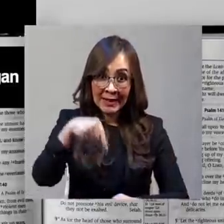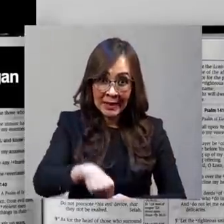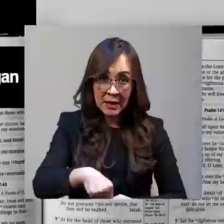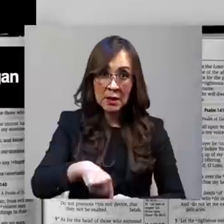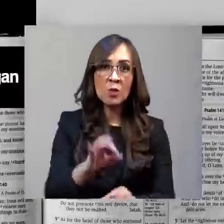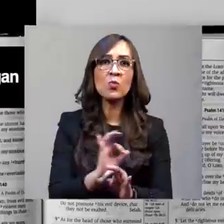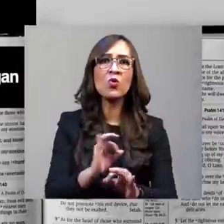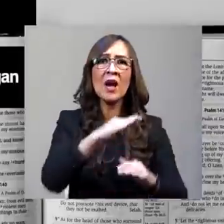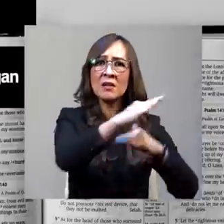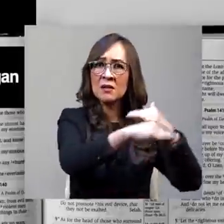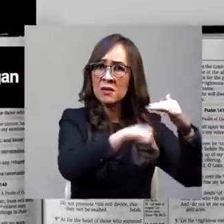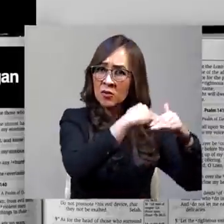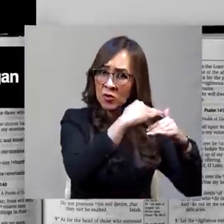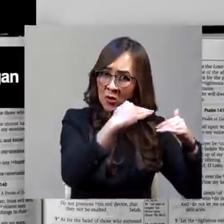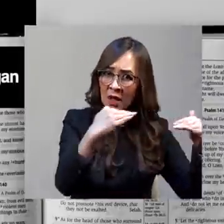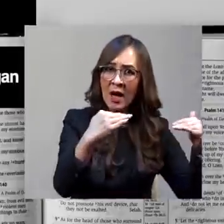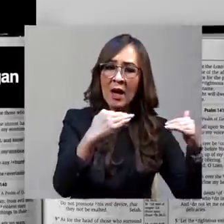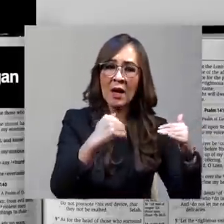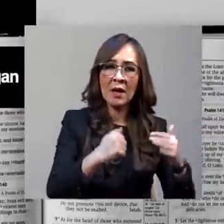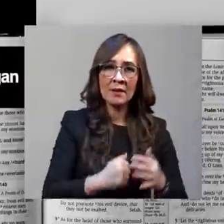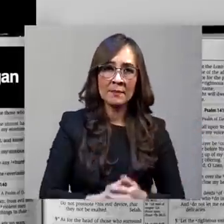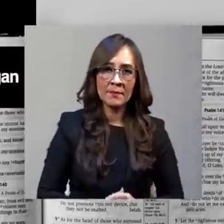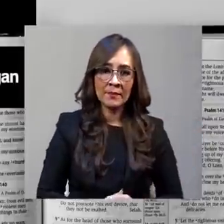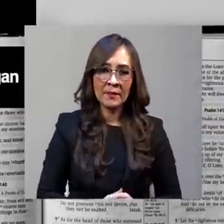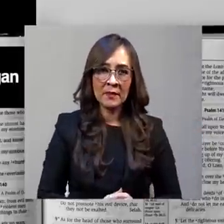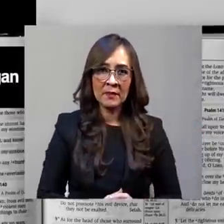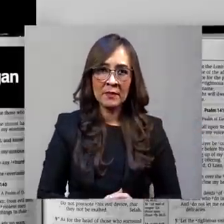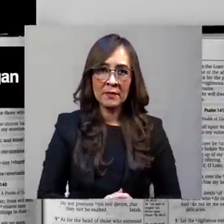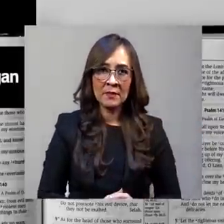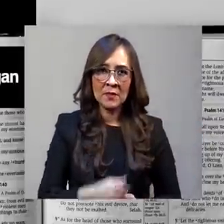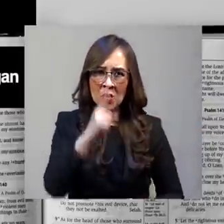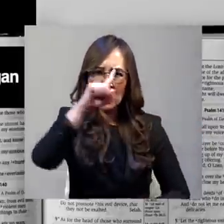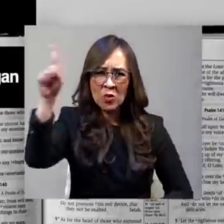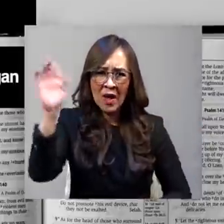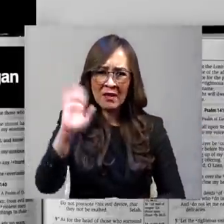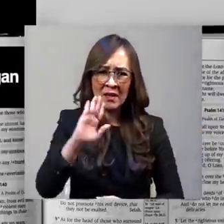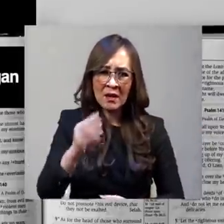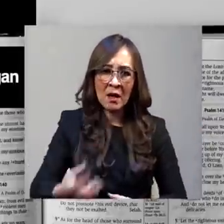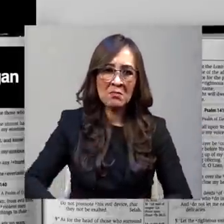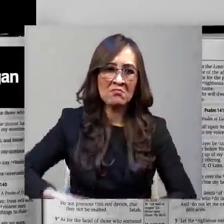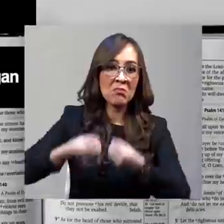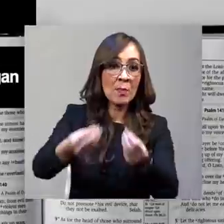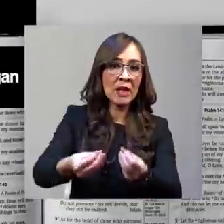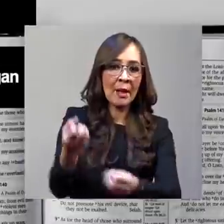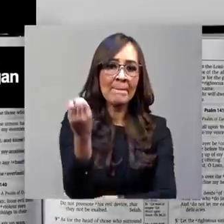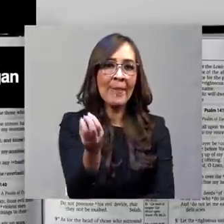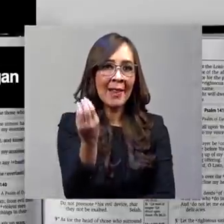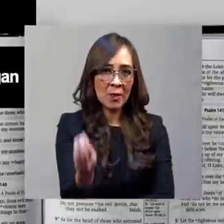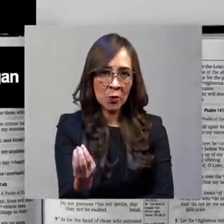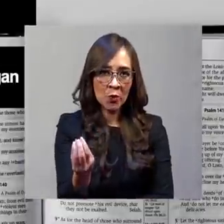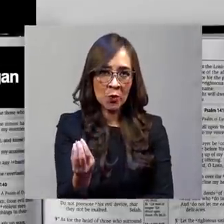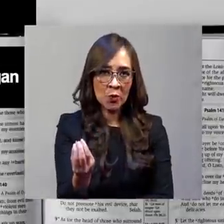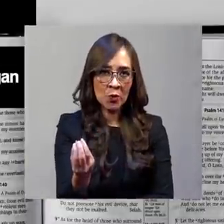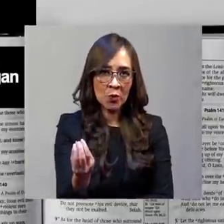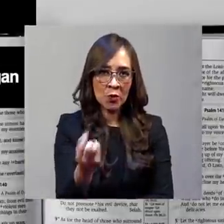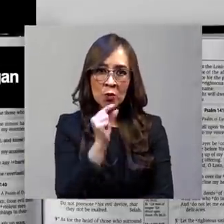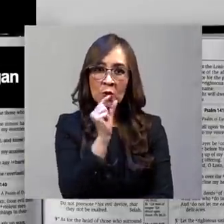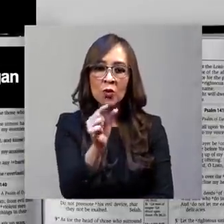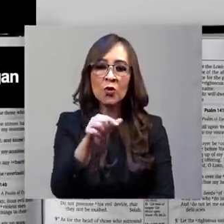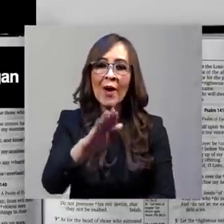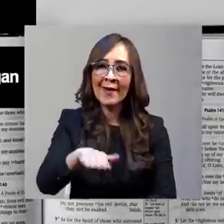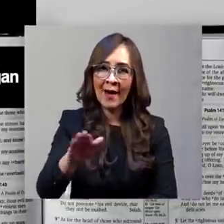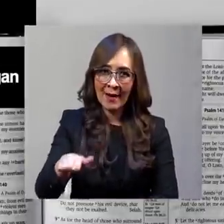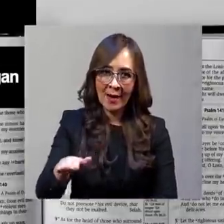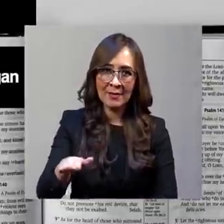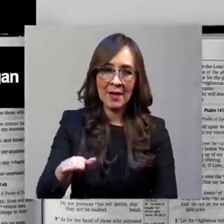Tenang. Karena kita tahu Tuhan tidak pernah beri batu untuk anak-anak yang minta roti. Lalu rebut kemenangan yang Tuhan